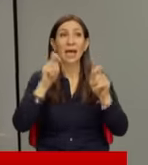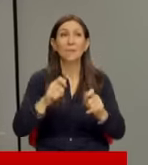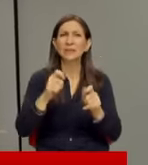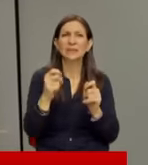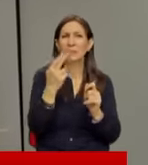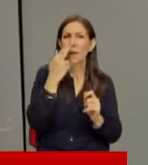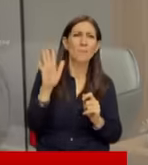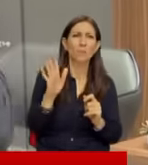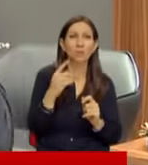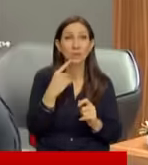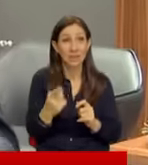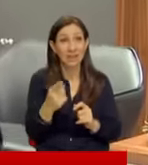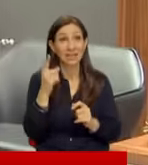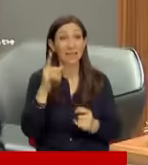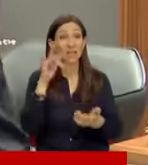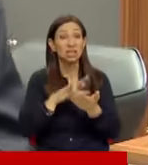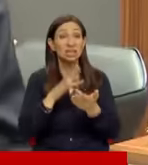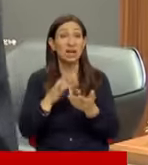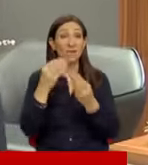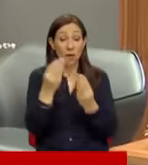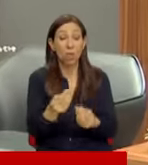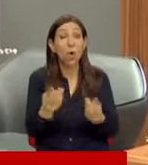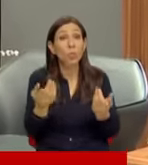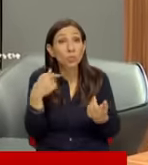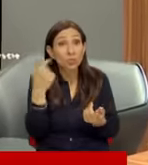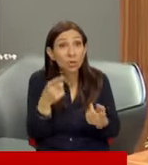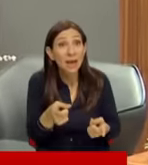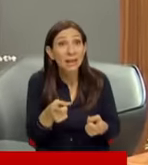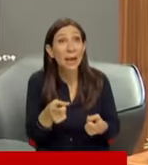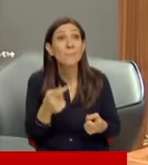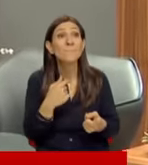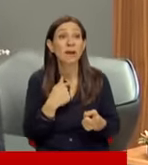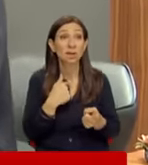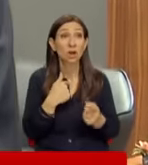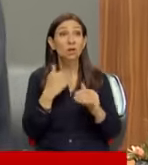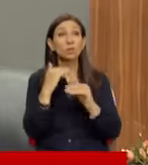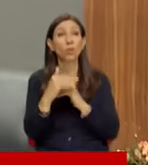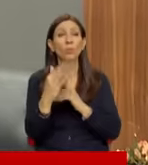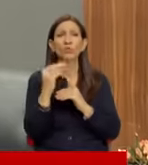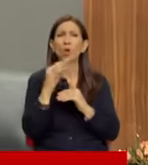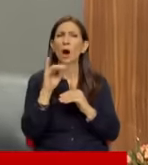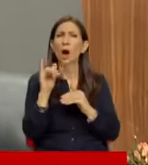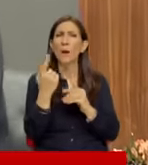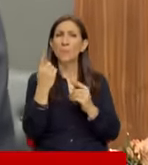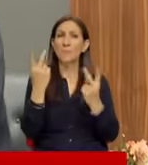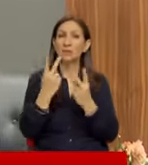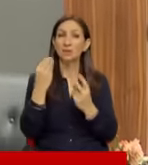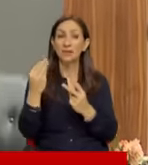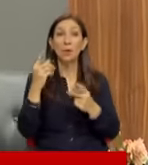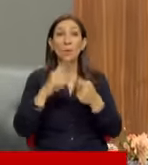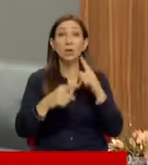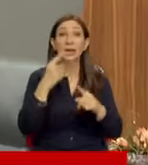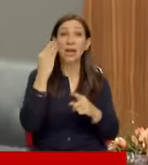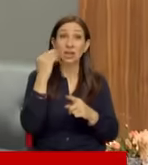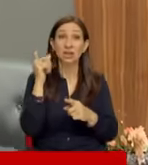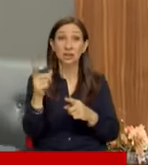biçiminizi onaylanmıyoruz kardeşim. Seni cezalandırıyor. Dolayısıyla bence toplum çok derin bir mesaj verdi. Siyaset